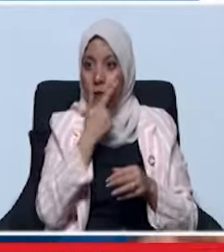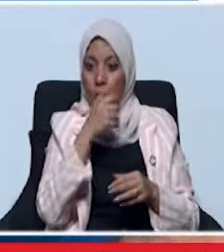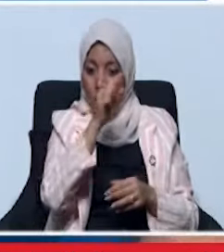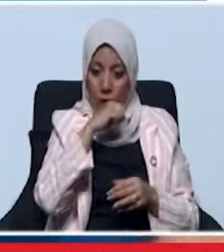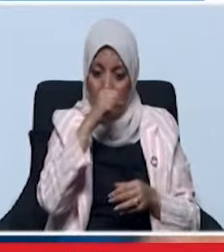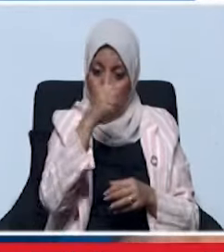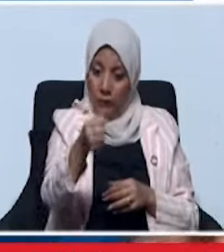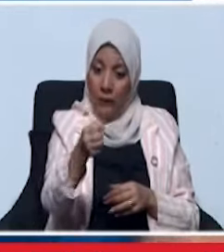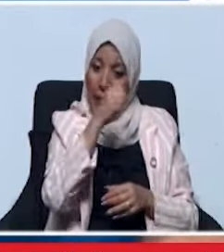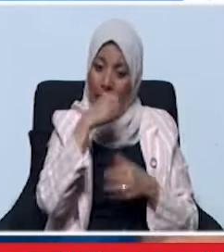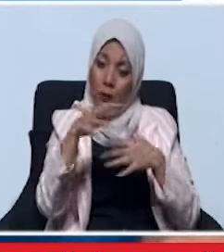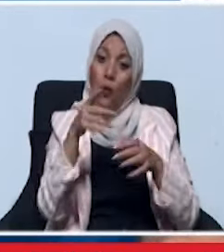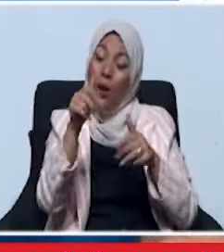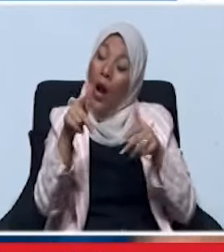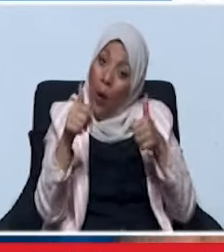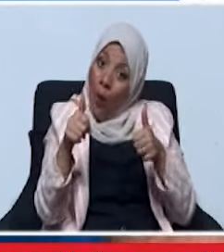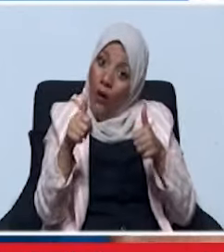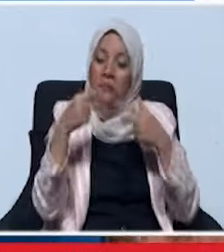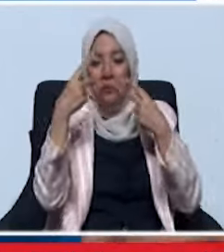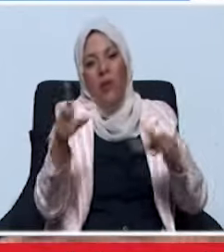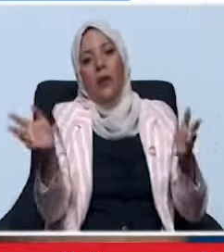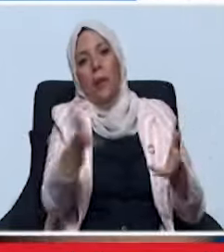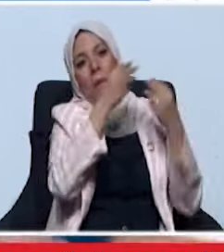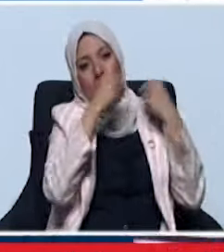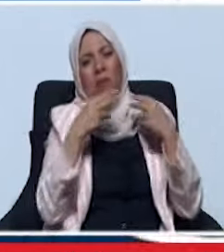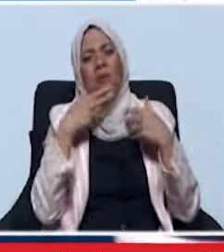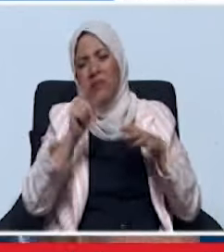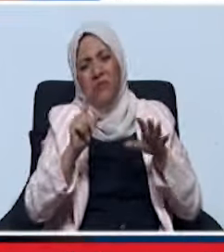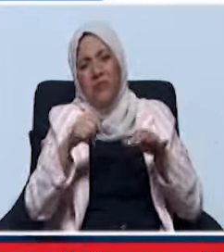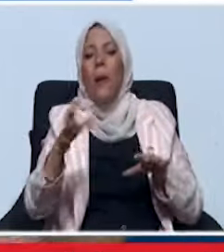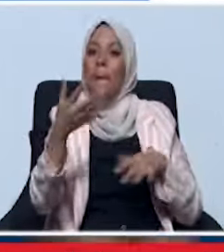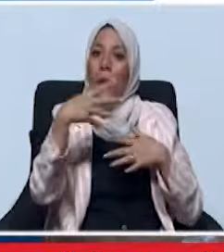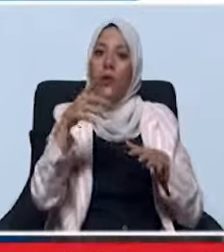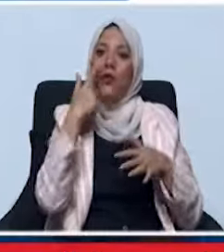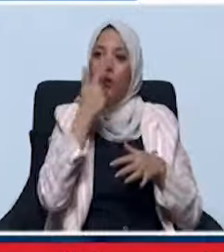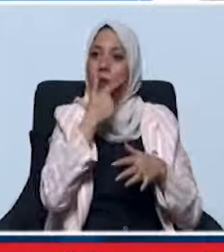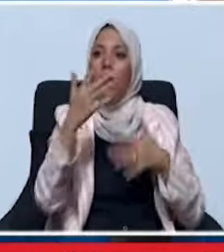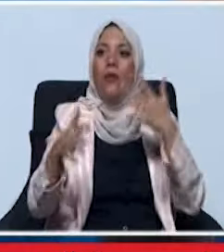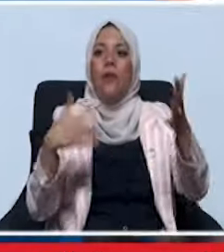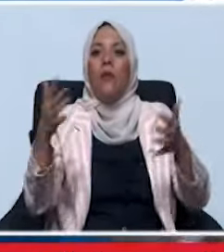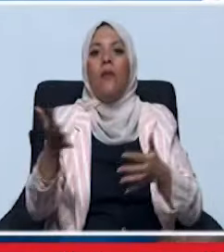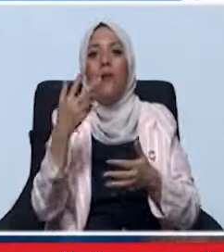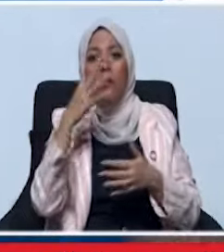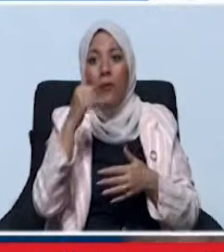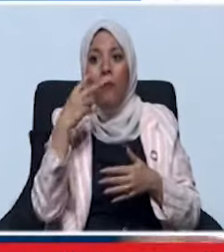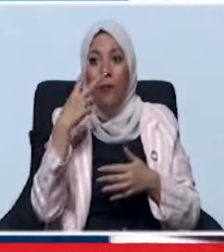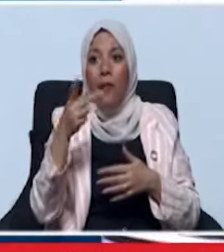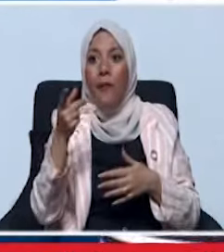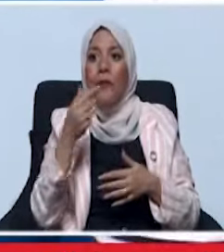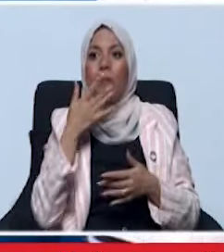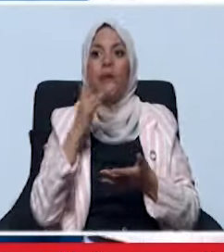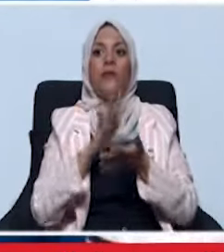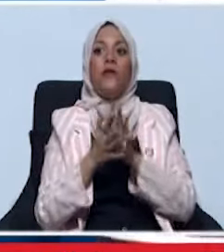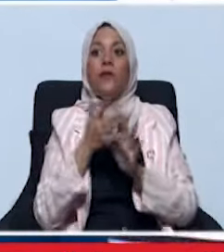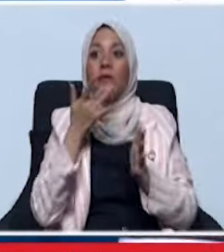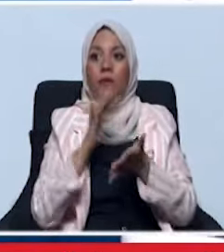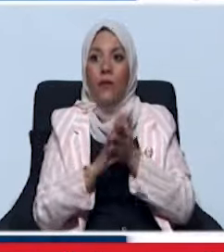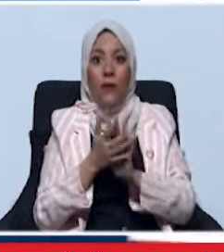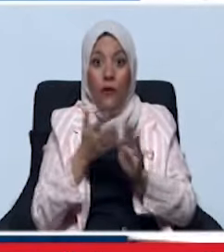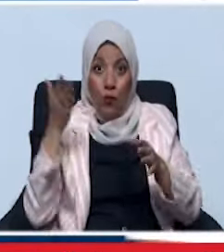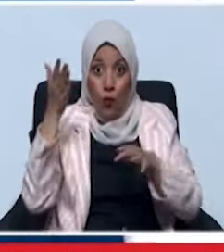اسامه ويغني، والله عجبنا يبقى المسلسل بتاعه، ما عجبناش خلاص بقى هنجيب علي الحجار، نجيب محمد الحلمي، نجيب مدحت صالح. في الفتره دي ما كانش حد يجرؤ